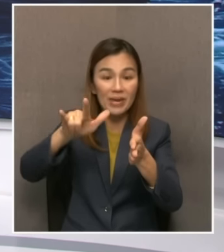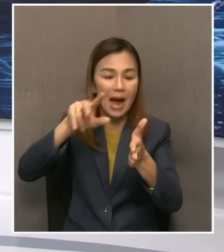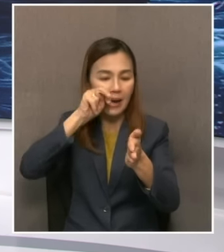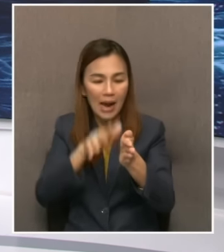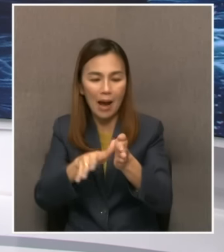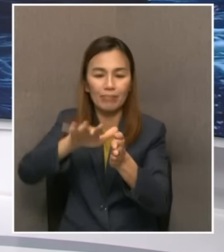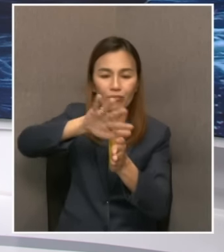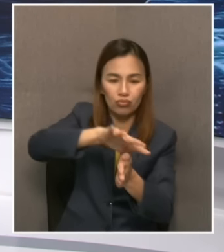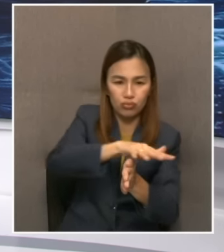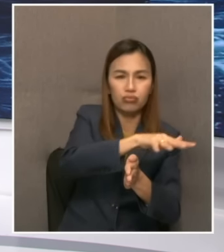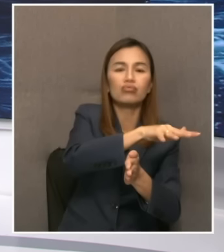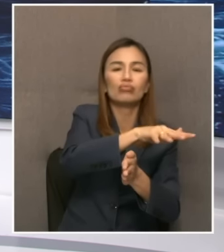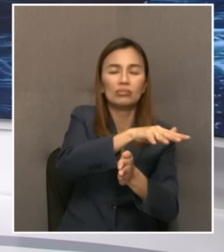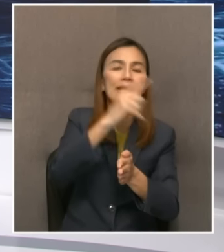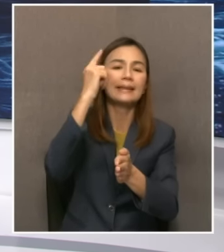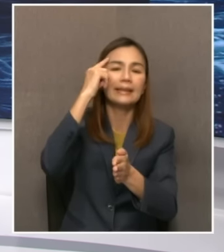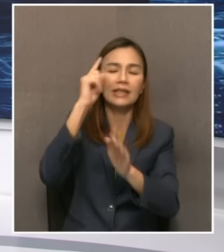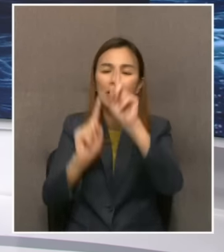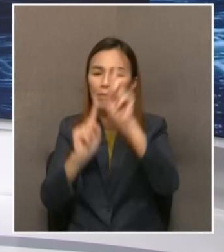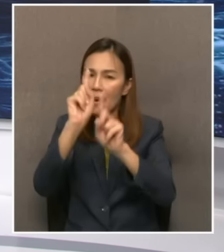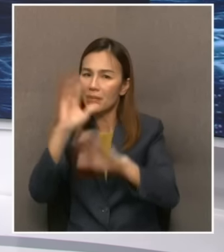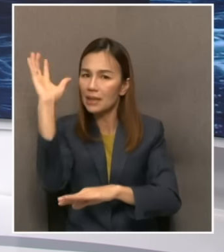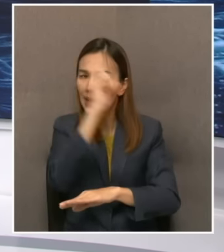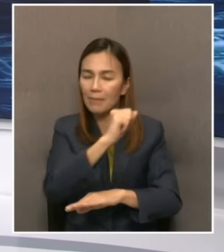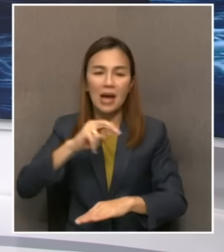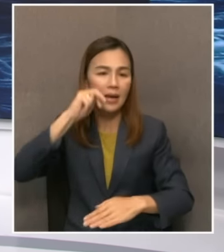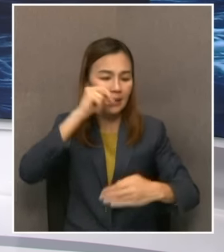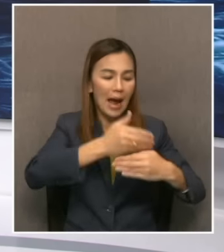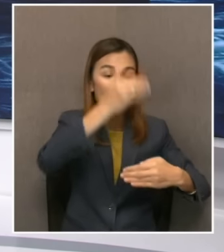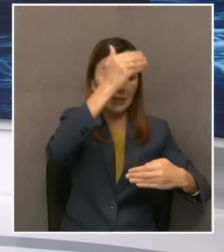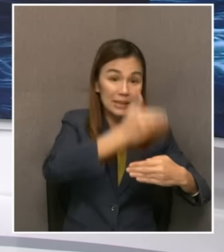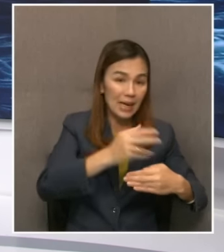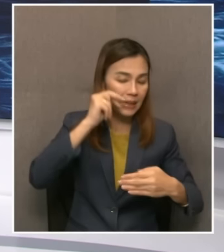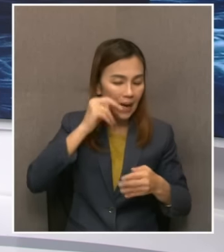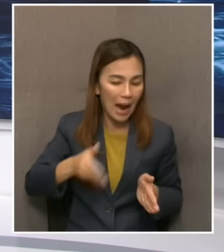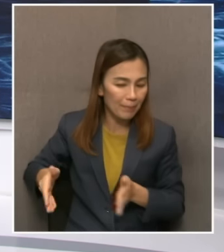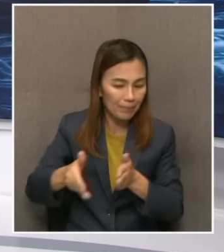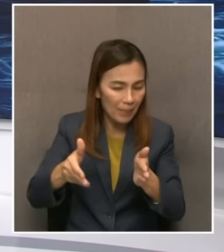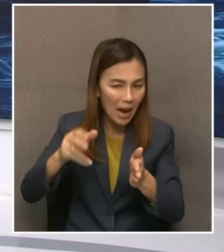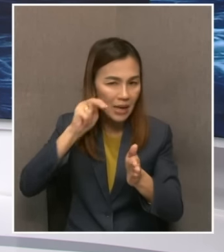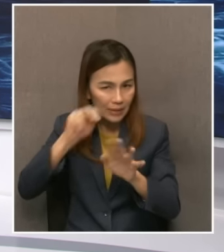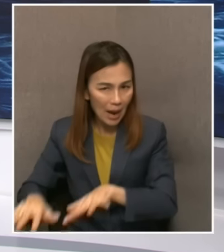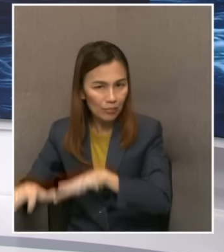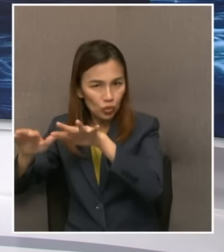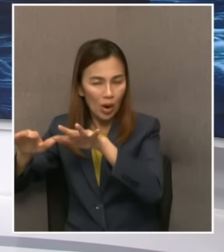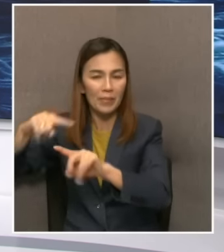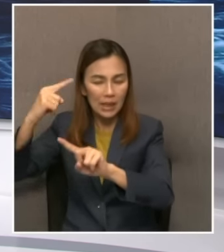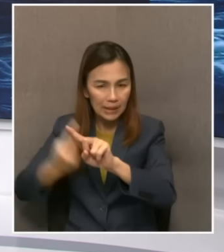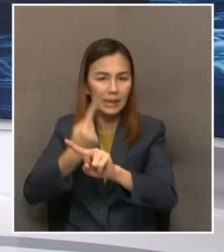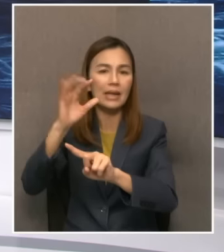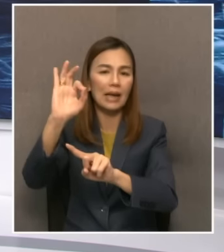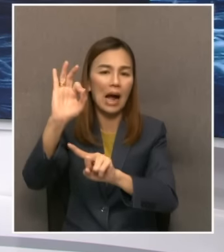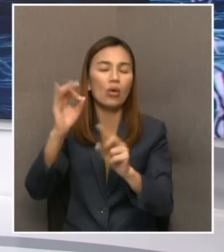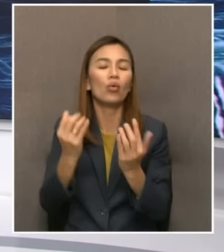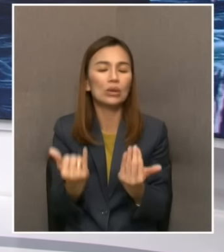ป็นการคาดการณ์นะคะ3น้ำก็คือน้ำเขื่อนน้ำท่าน้ำท่วม ตลอดเดือนกันยายนนี้นะคะซึ่งทาง